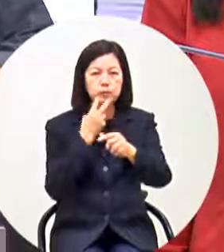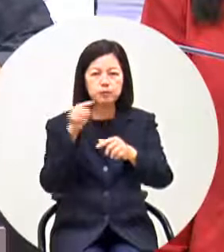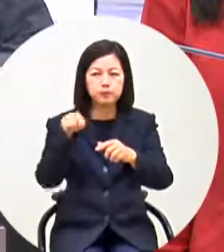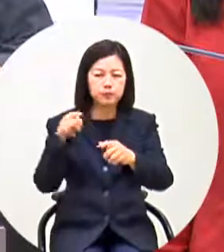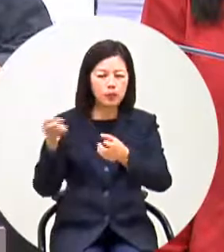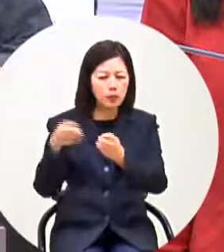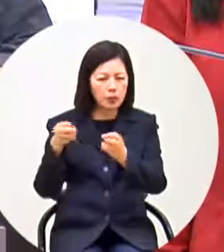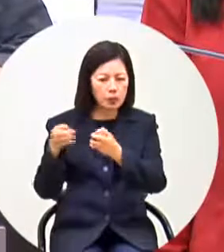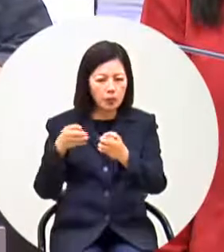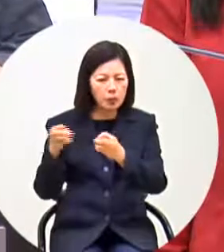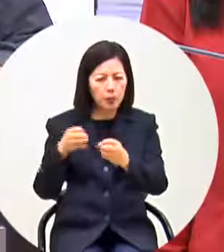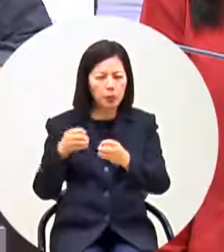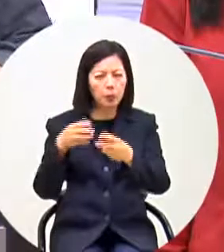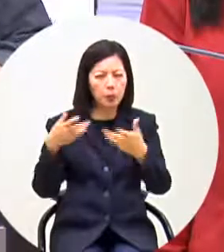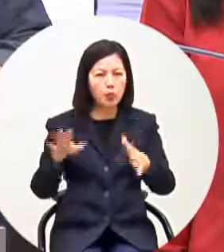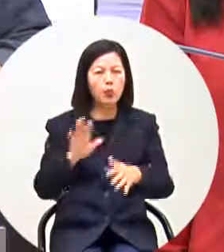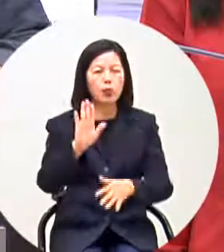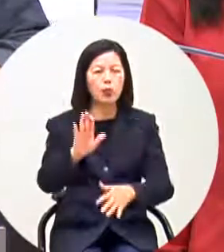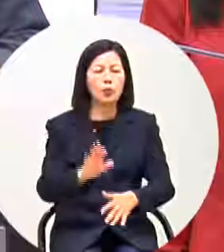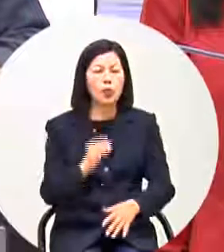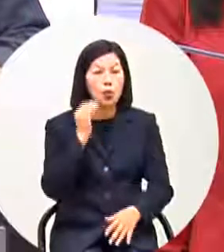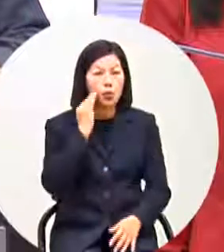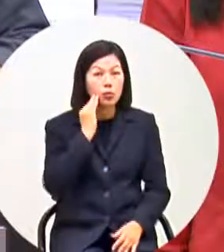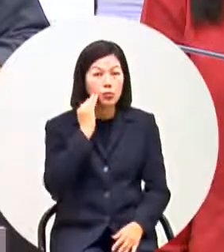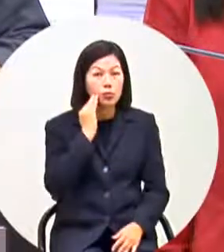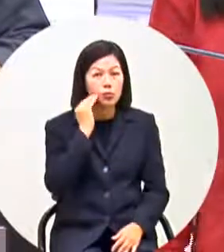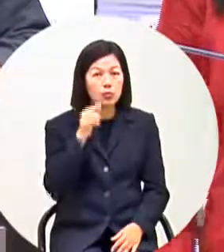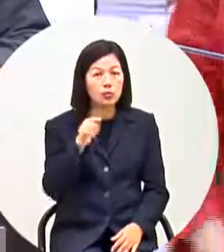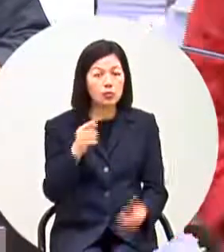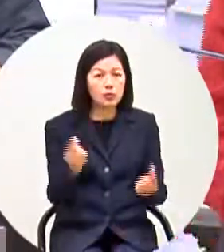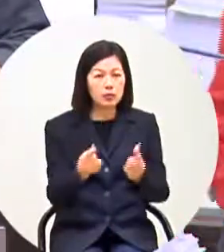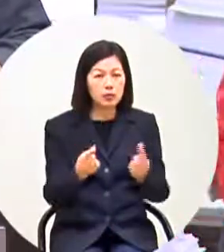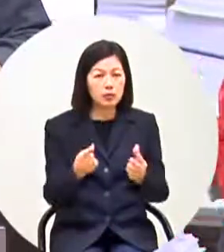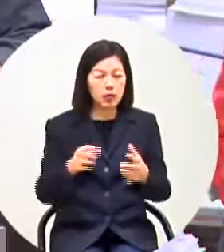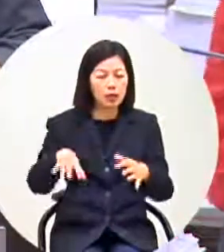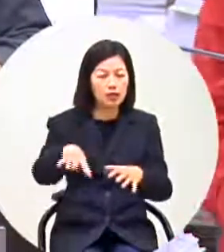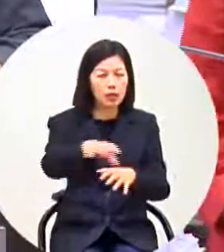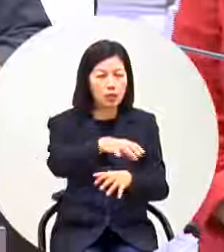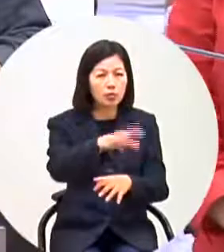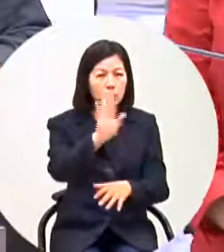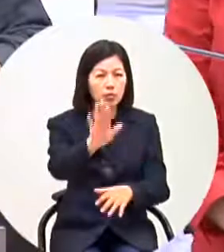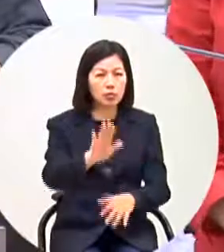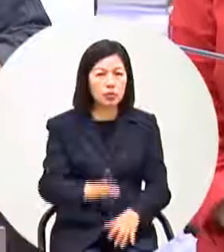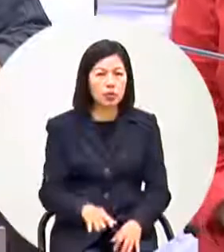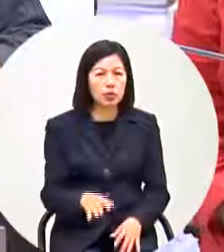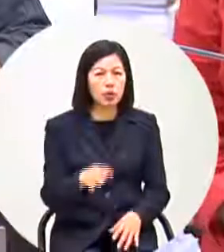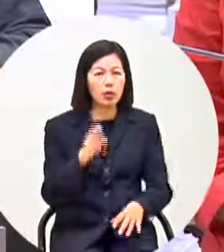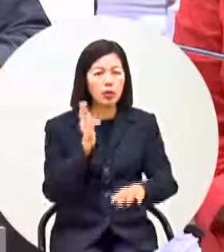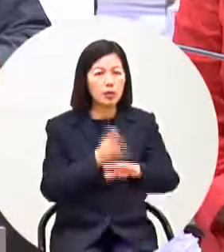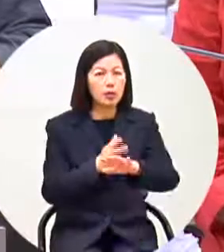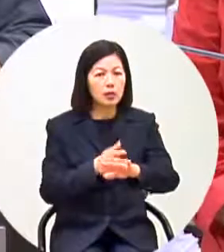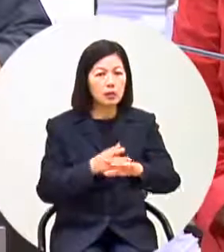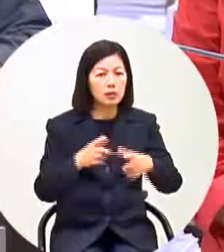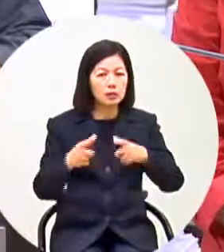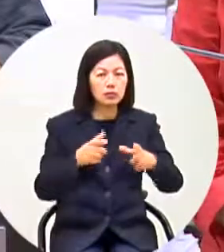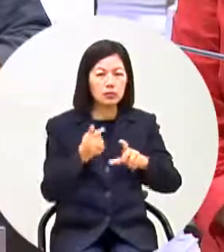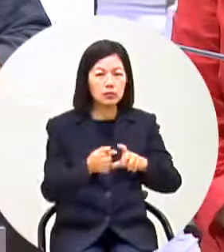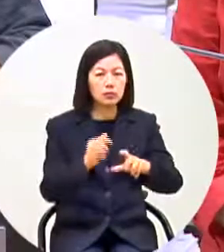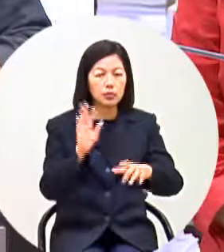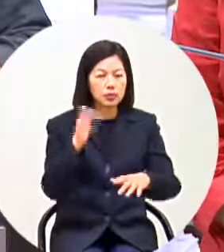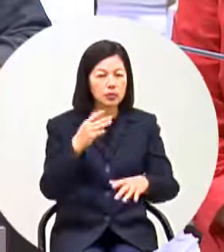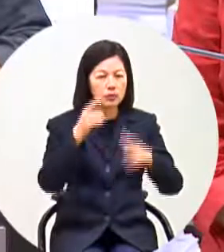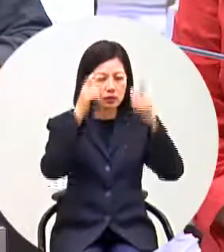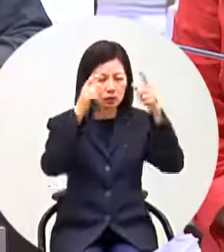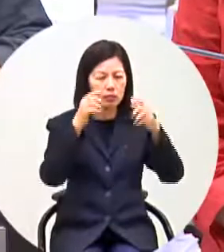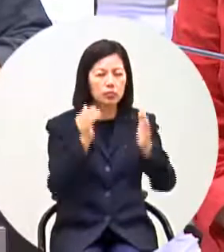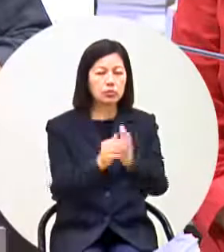说如果有很多像我们很多地区有科学园区，但是高雄到现在为止入主科